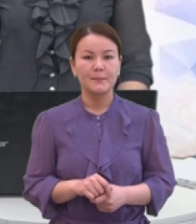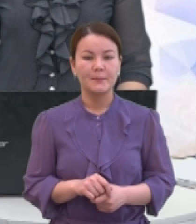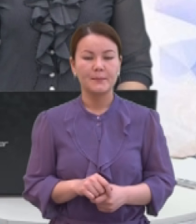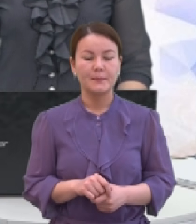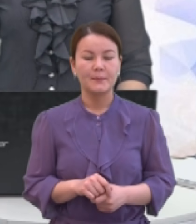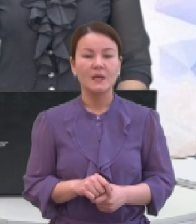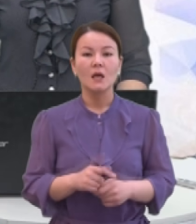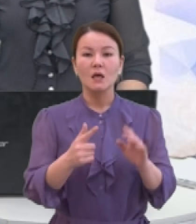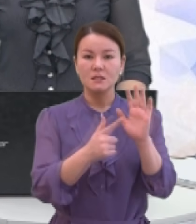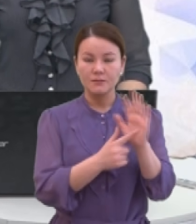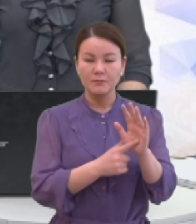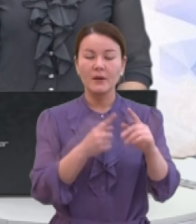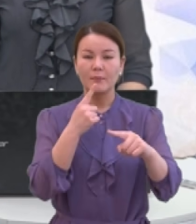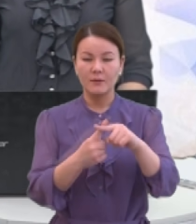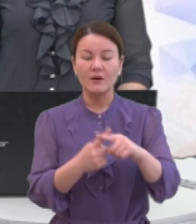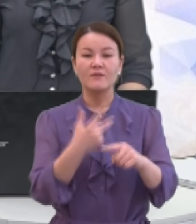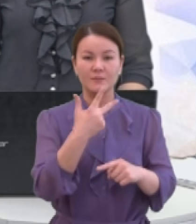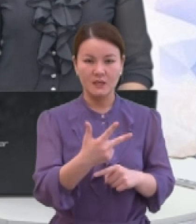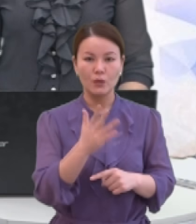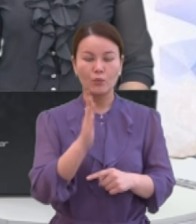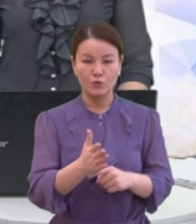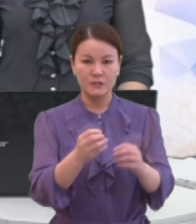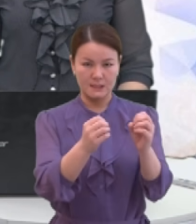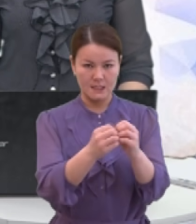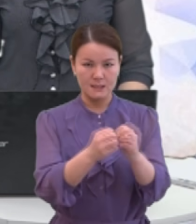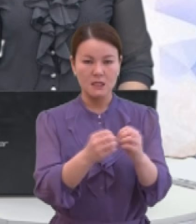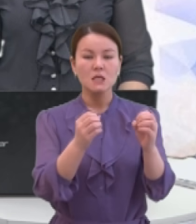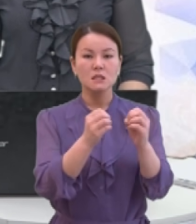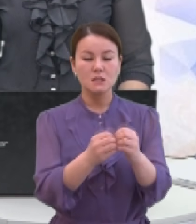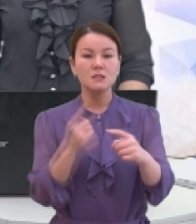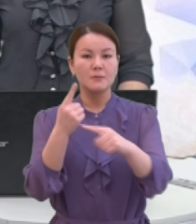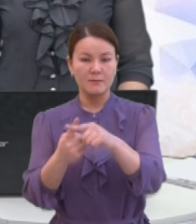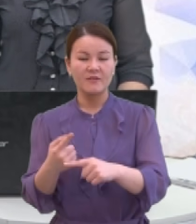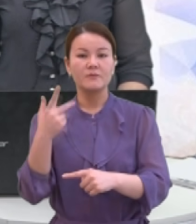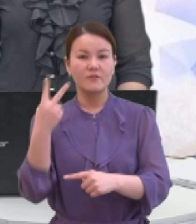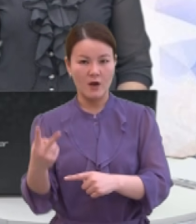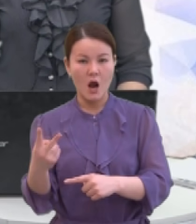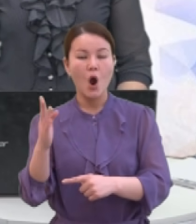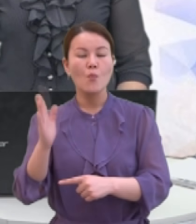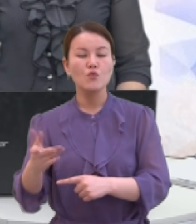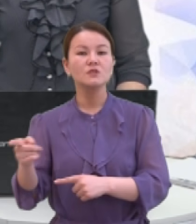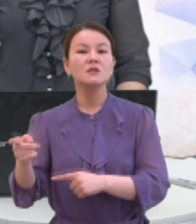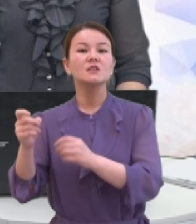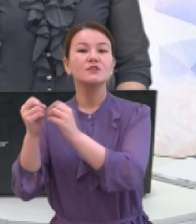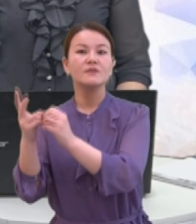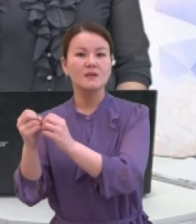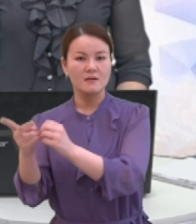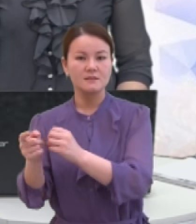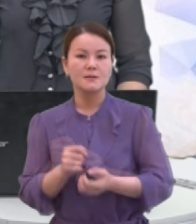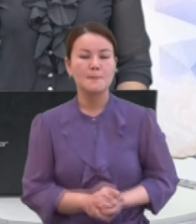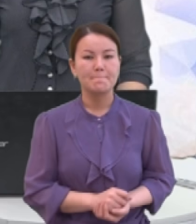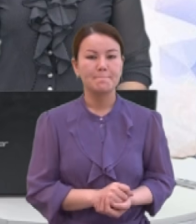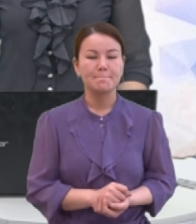7 прибавим 3 получится 10 10 прибавим 2 получится 12